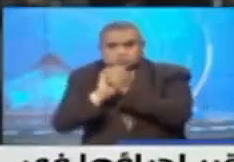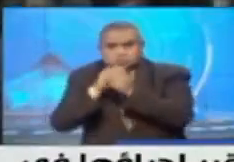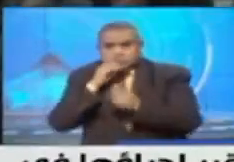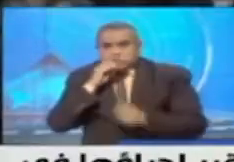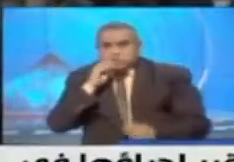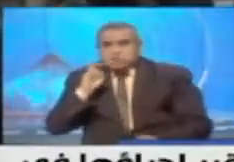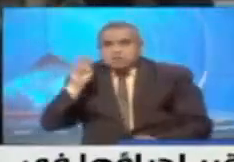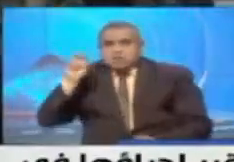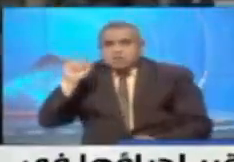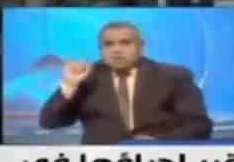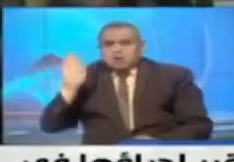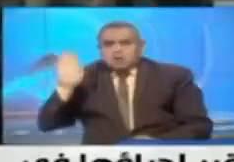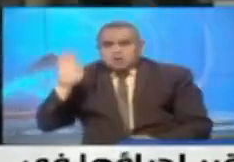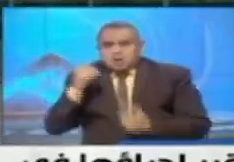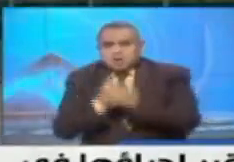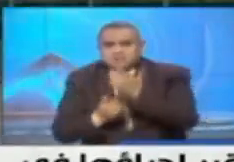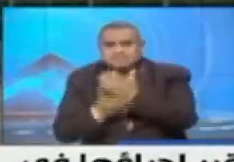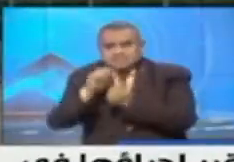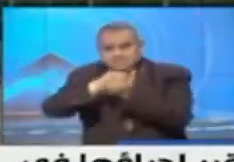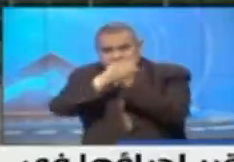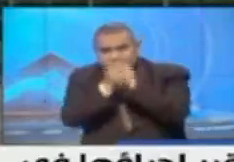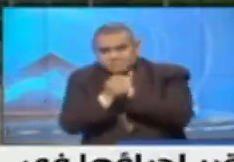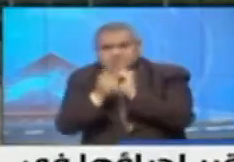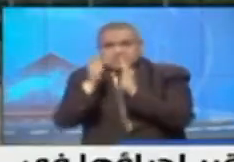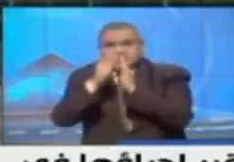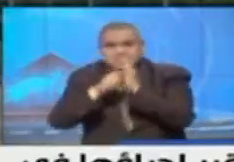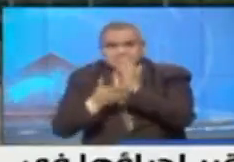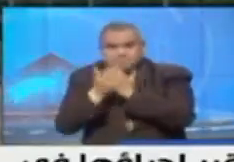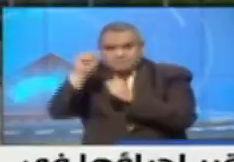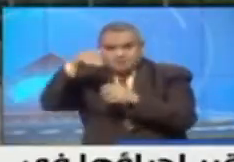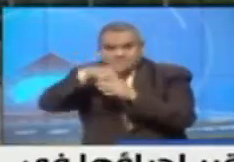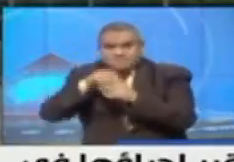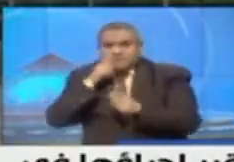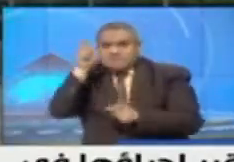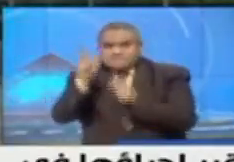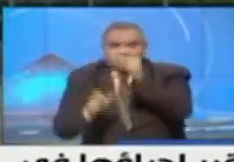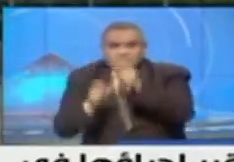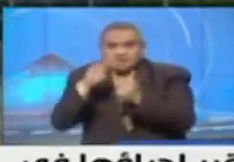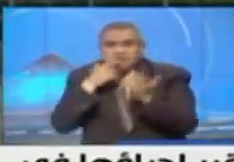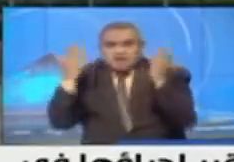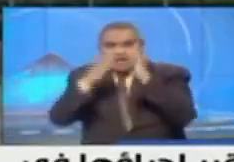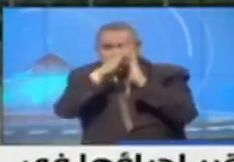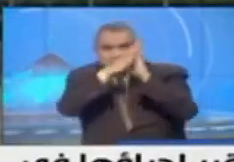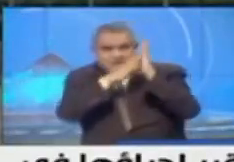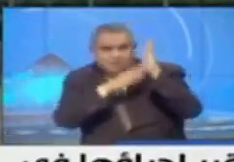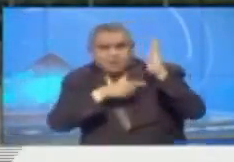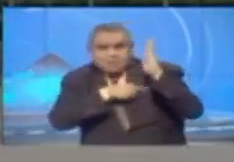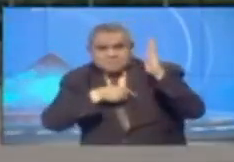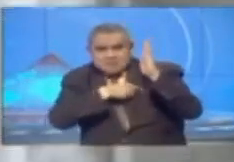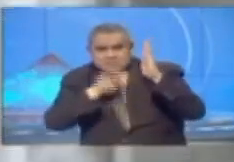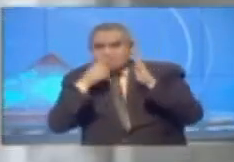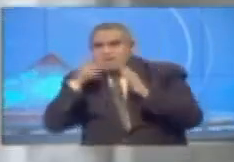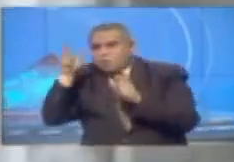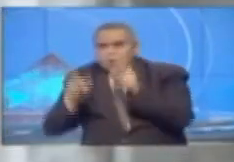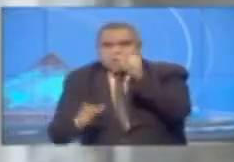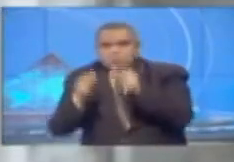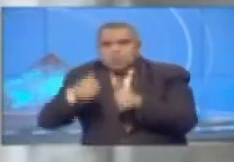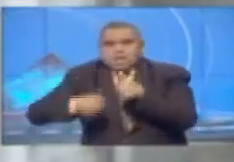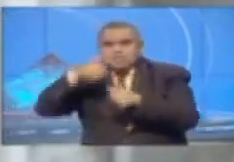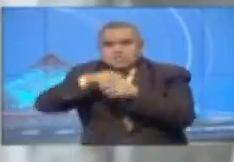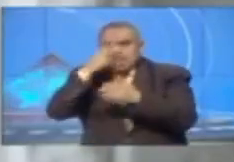قد أجرى تعديلا على نظام الاقتراع ليصبح بالنظام الفردي بدلا من نظام القوائم الذي كان